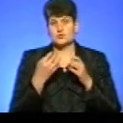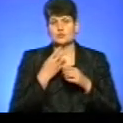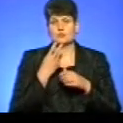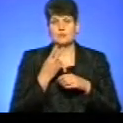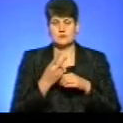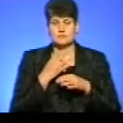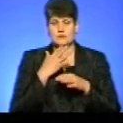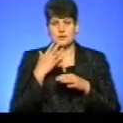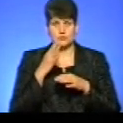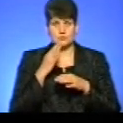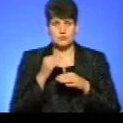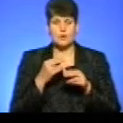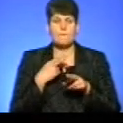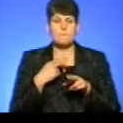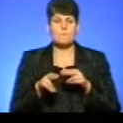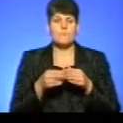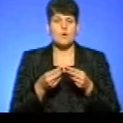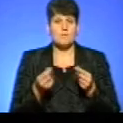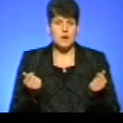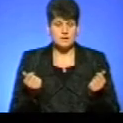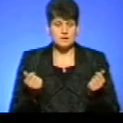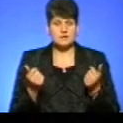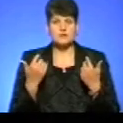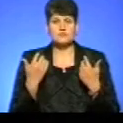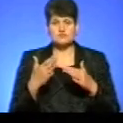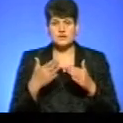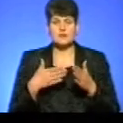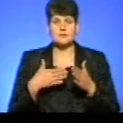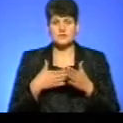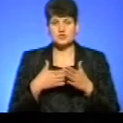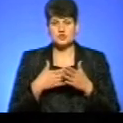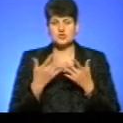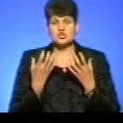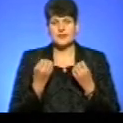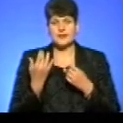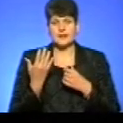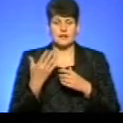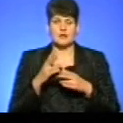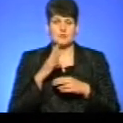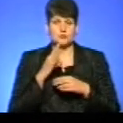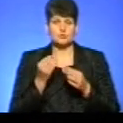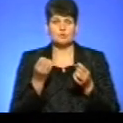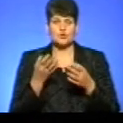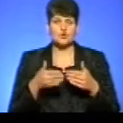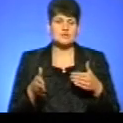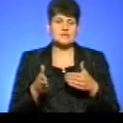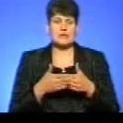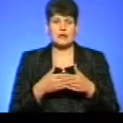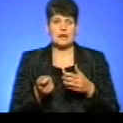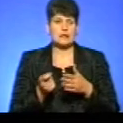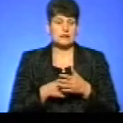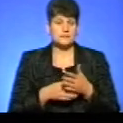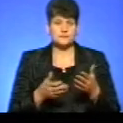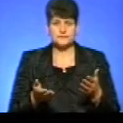ряд маршрутів пропало і вже на межі ще декілька маршрутів, щоб просто закритися. Я